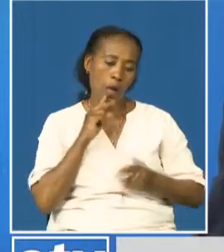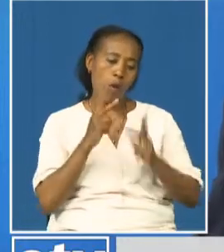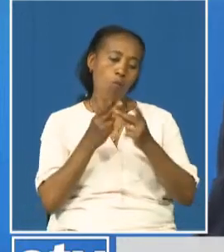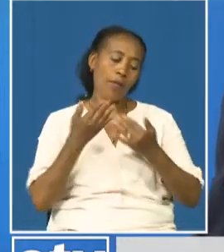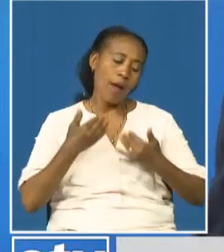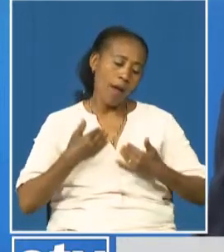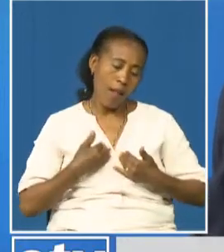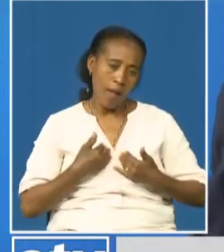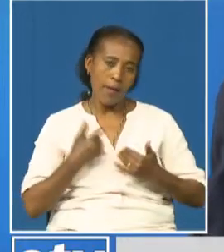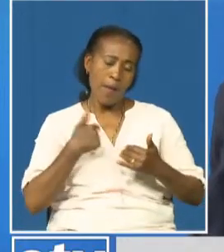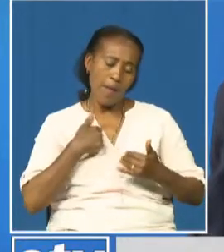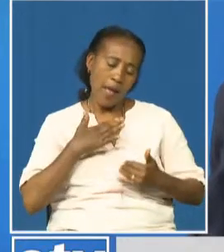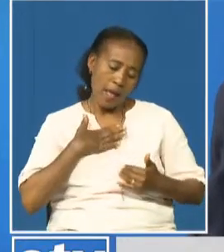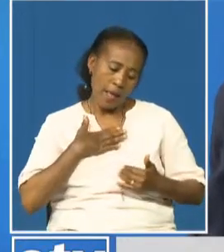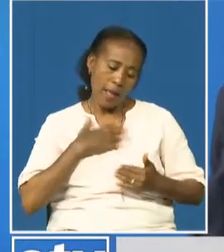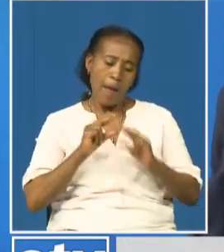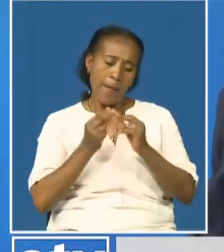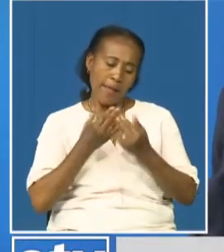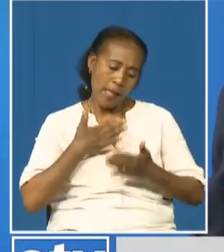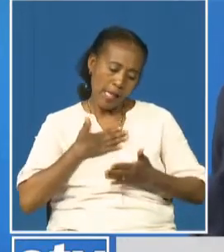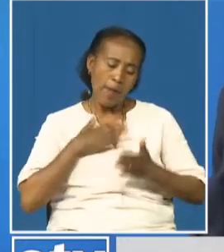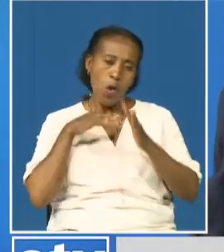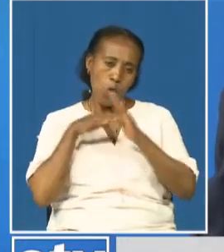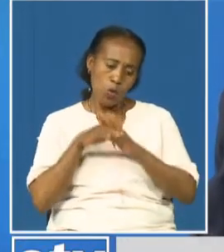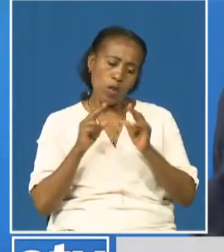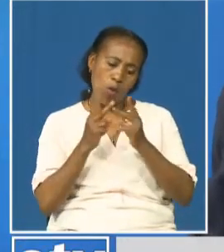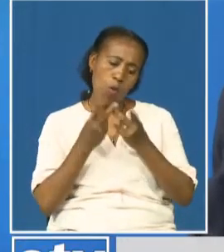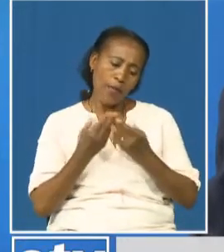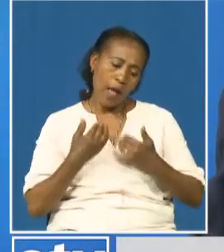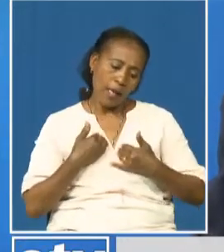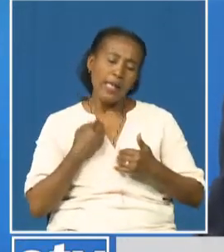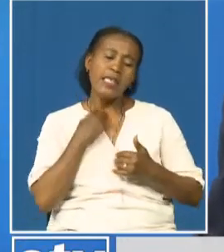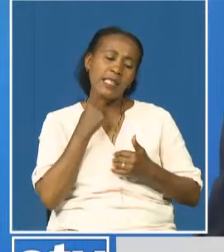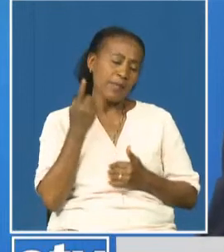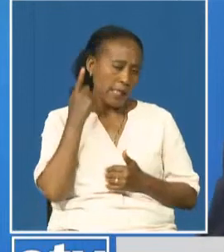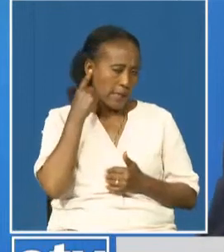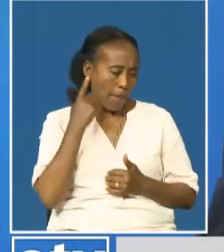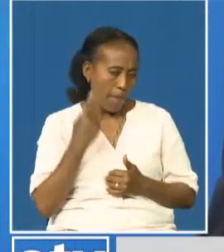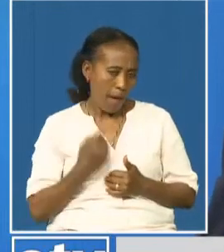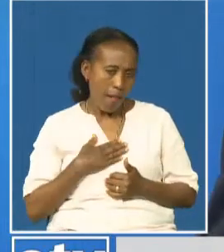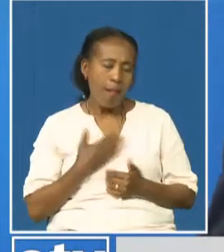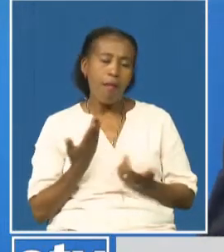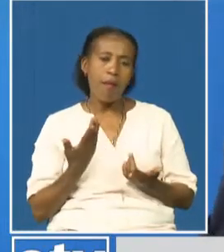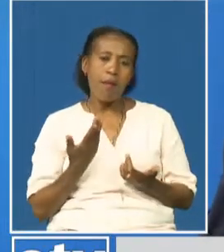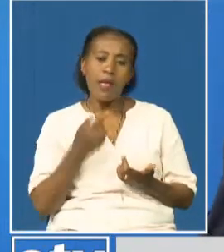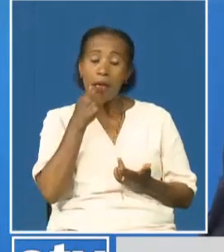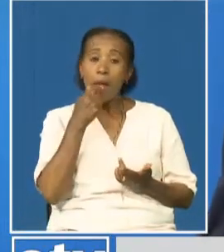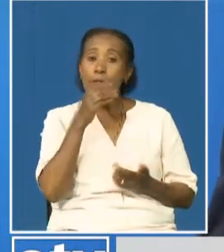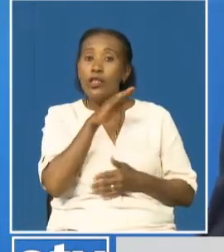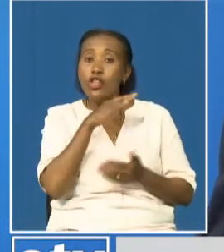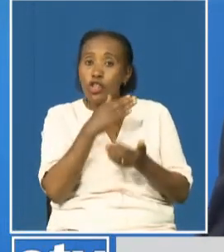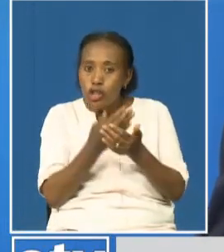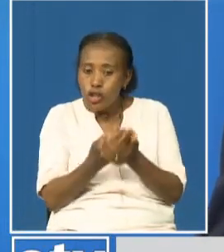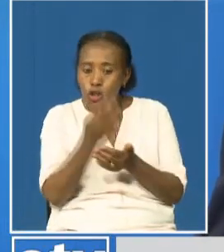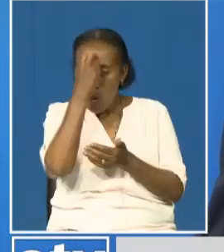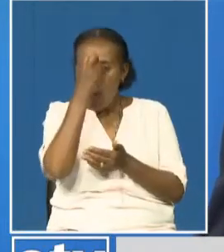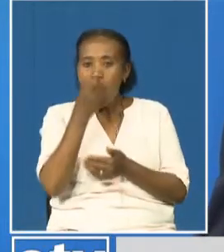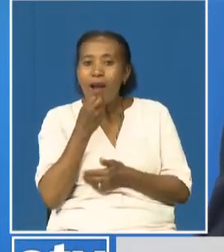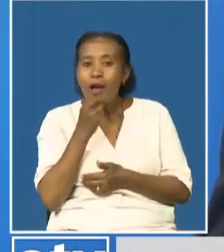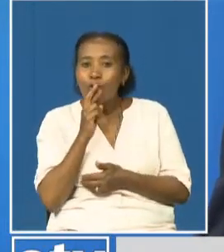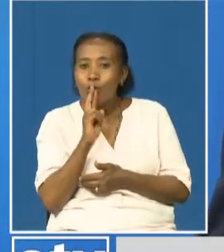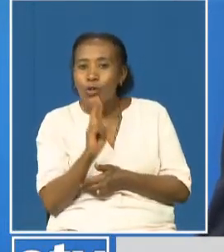ቦታ አለኝ፣ እኔ በእኔ ቤተሰብ ውስጥ ቦታ አለኝ፣ ድምፄ ይሰማል የሚል ልጅ